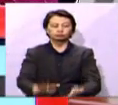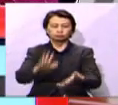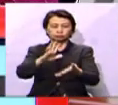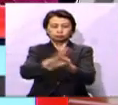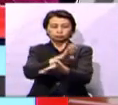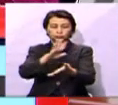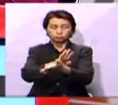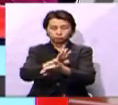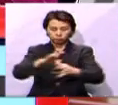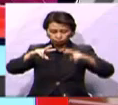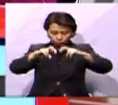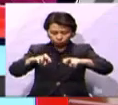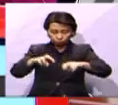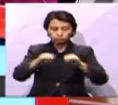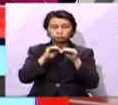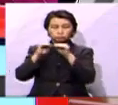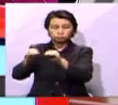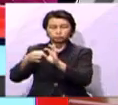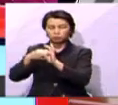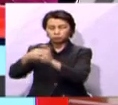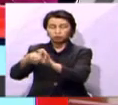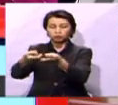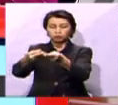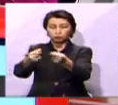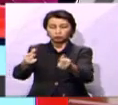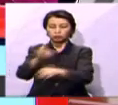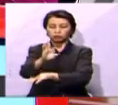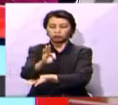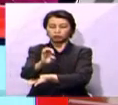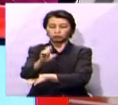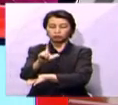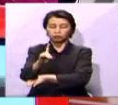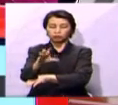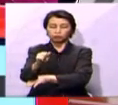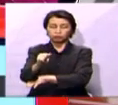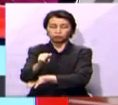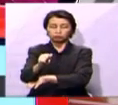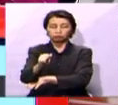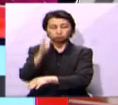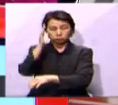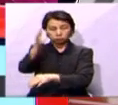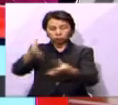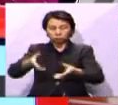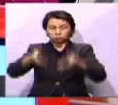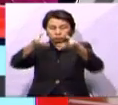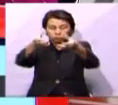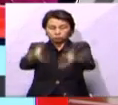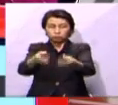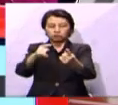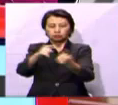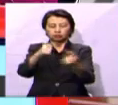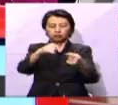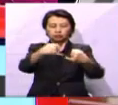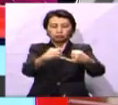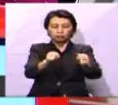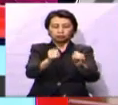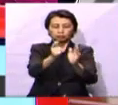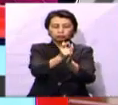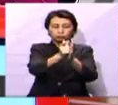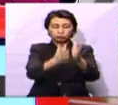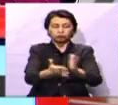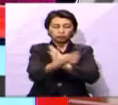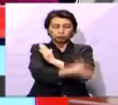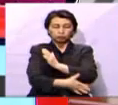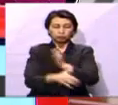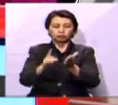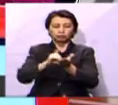Kertas siasatan berhubung pemindahan hak milik tanah Felda di Jalan Semarak dijangka diserahkan kepada Jabatan Peguam Negara